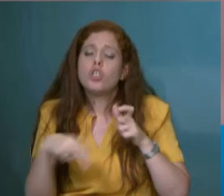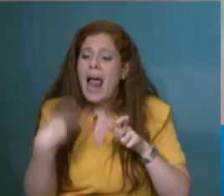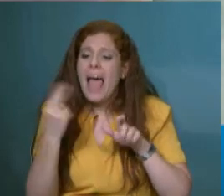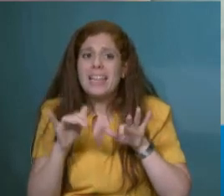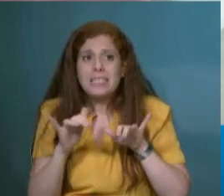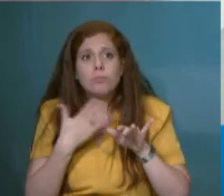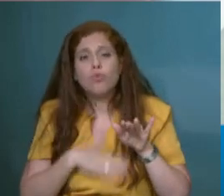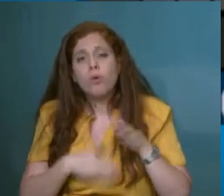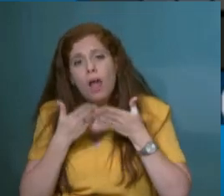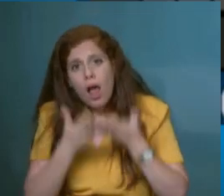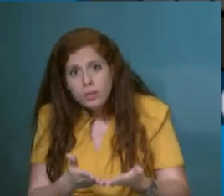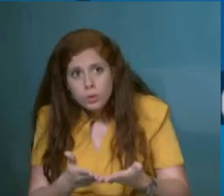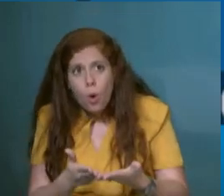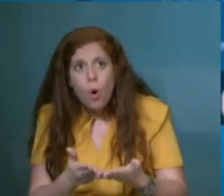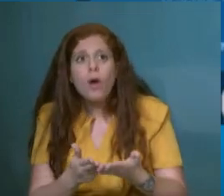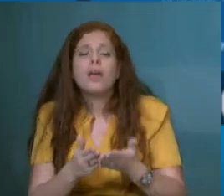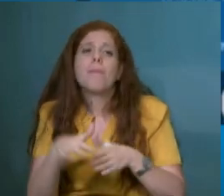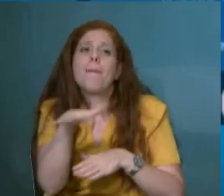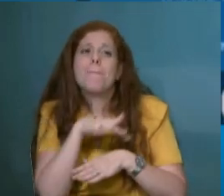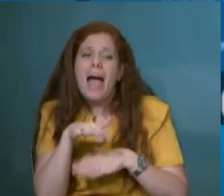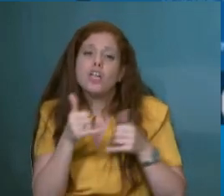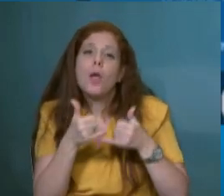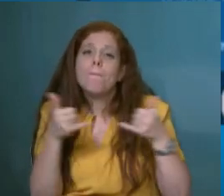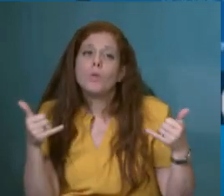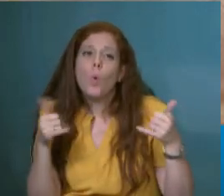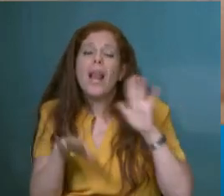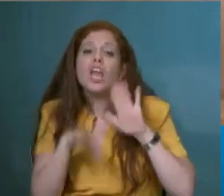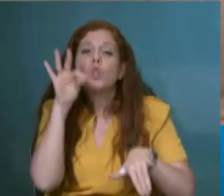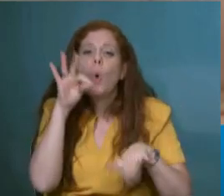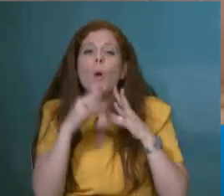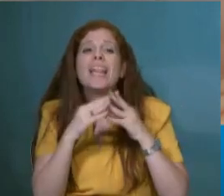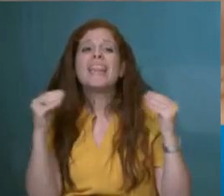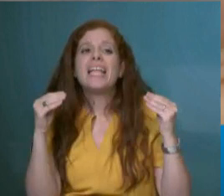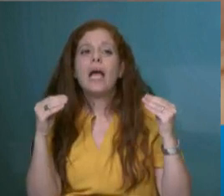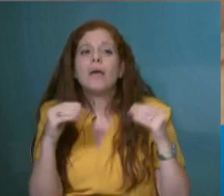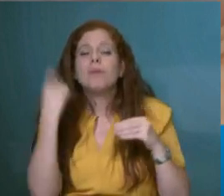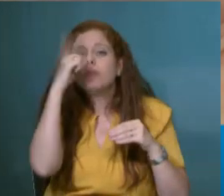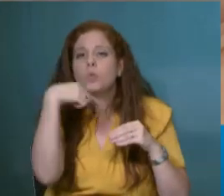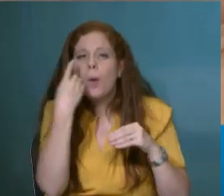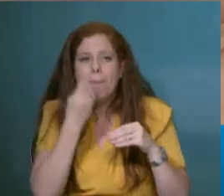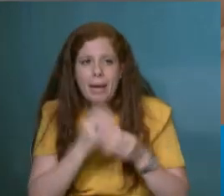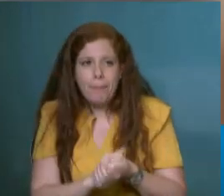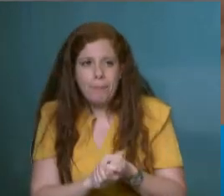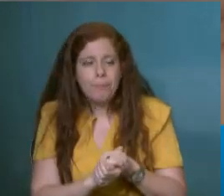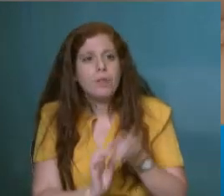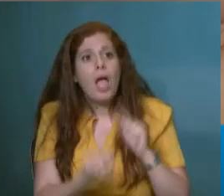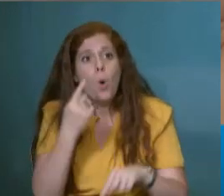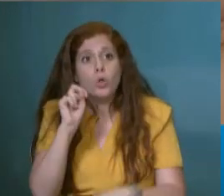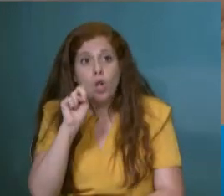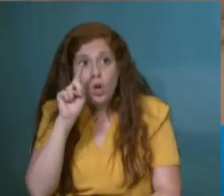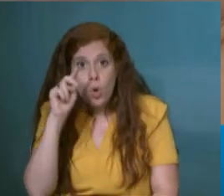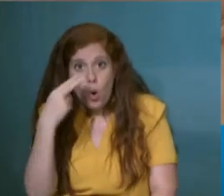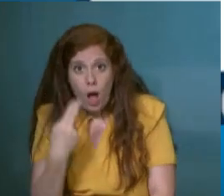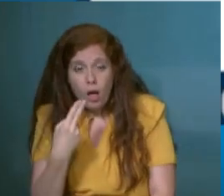לעזור, בעזרת מערכת שהם פיתחו לאיתור נעדרים בעזרת זיהוי פנים. האירוע של נוגה הדיר